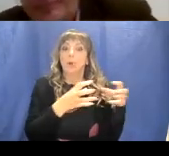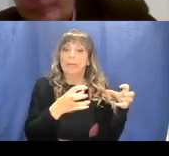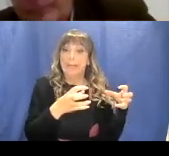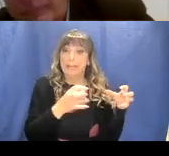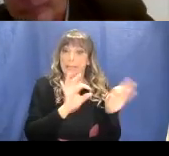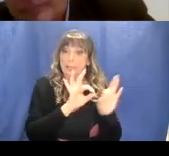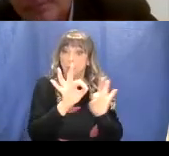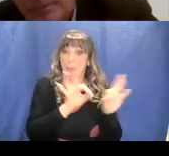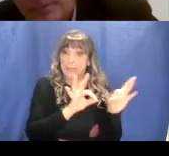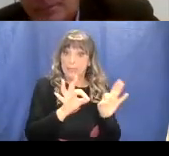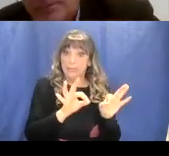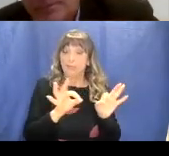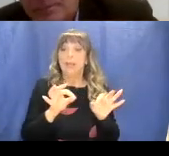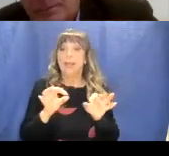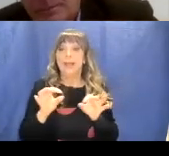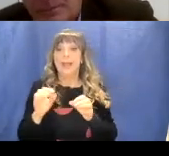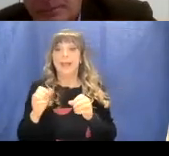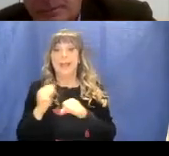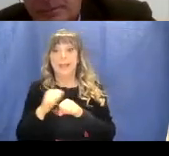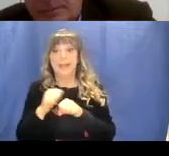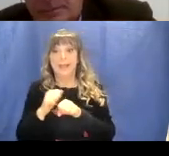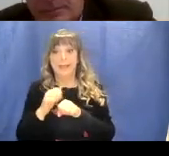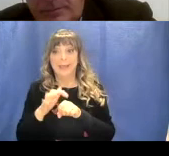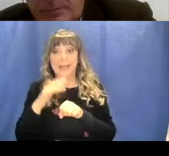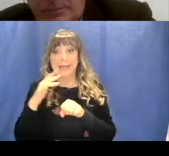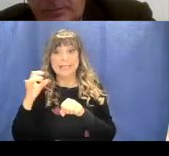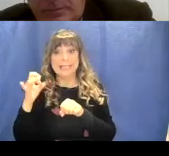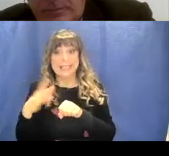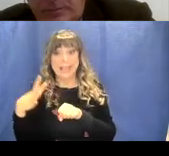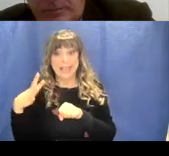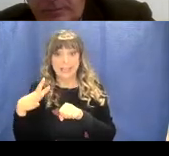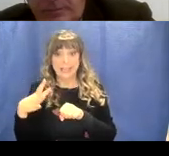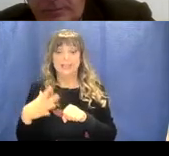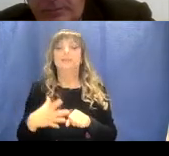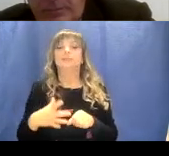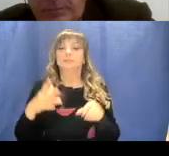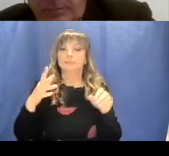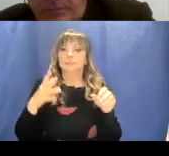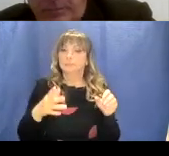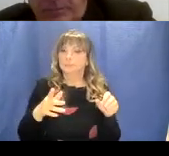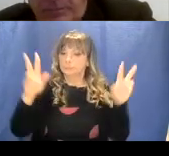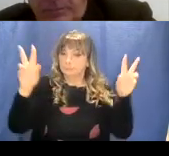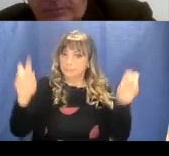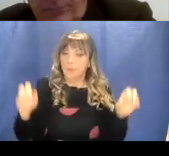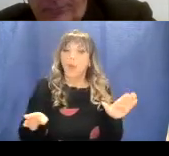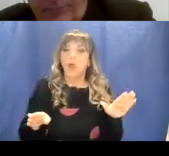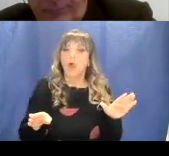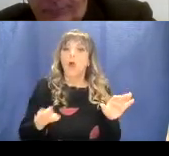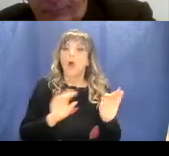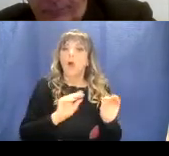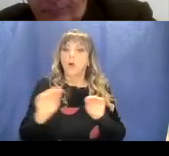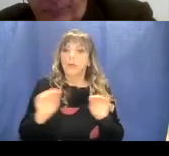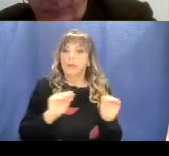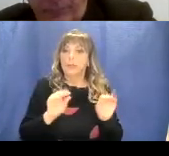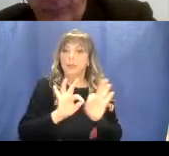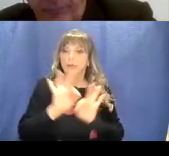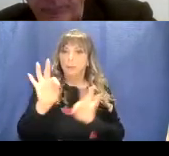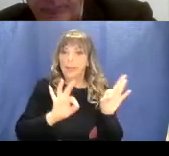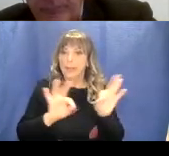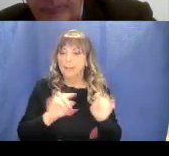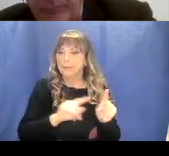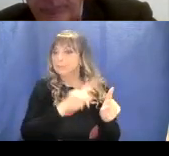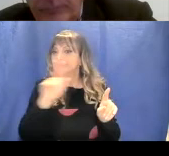cristallini io ho intitolato questa parte dall ordine geometrico a quello naturale allora